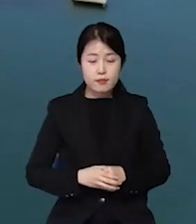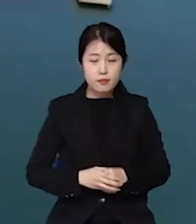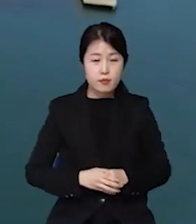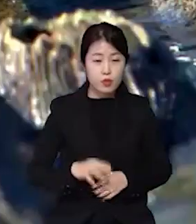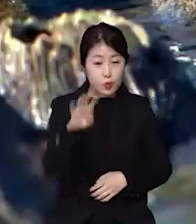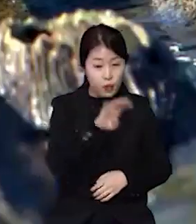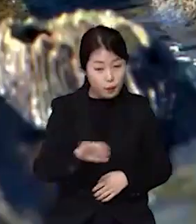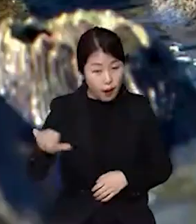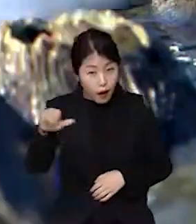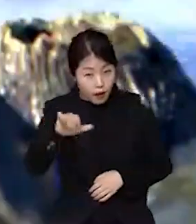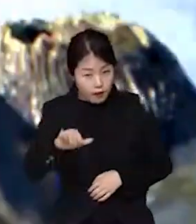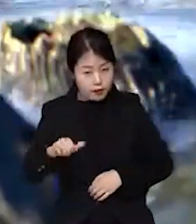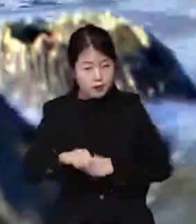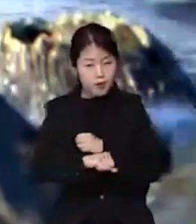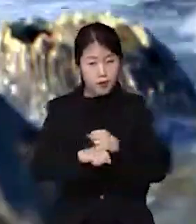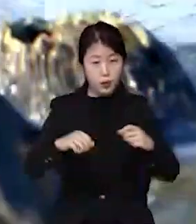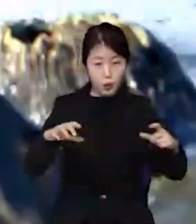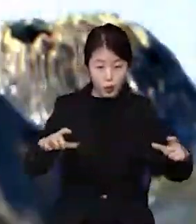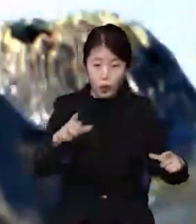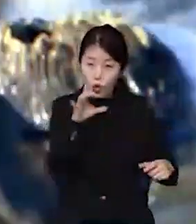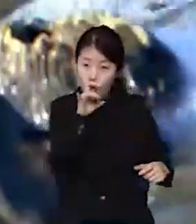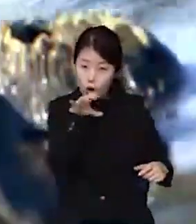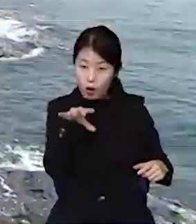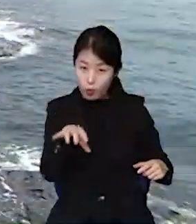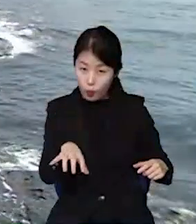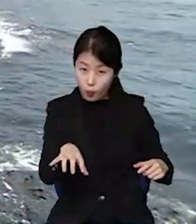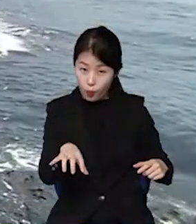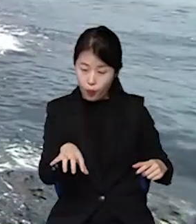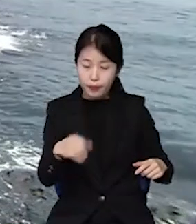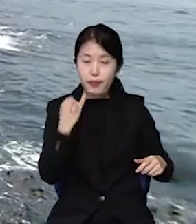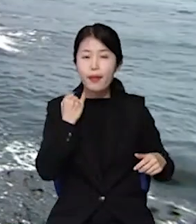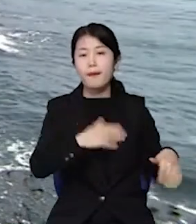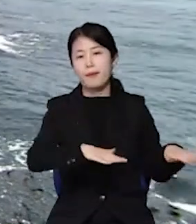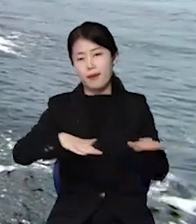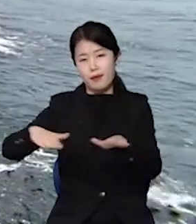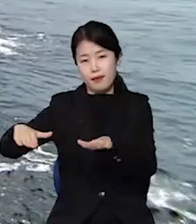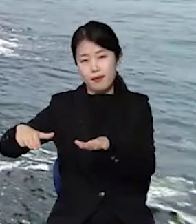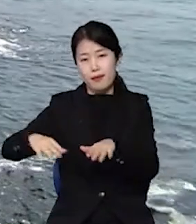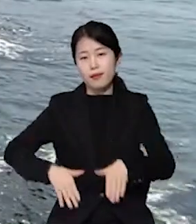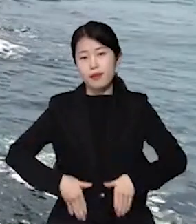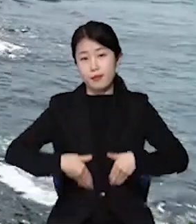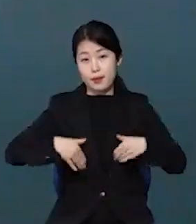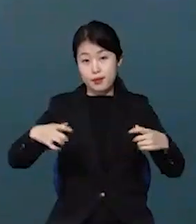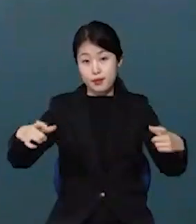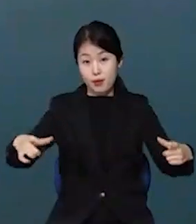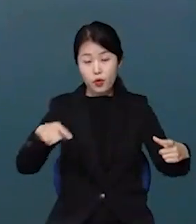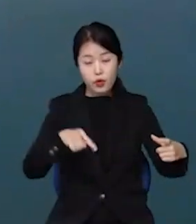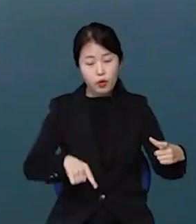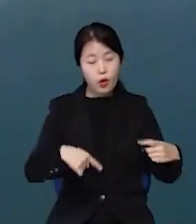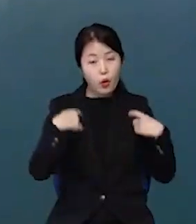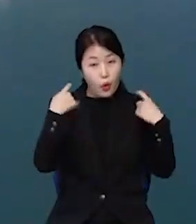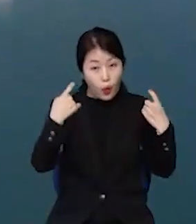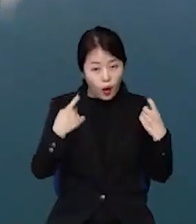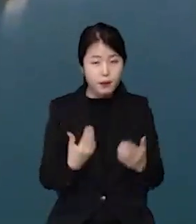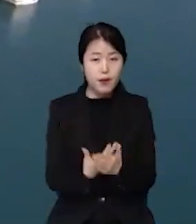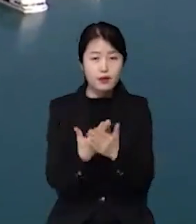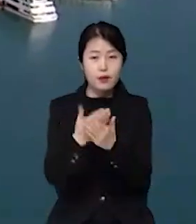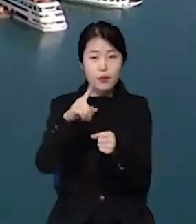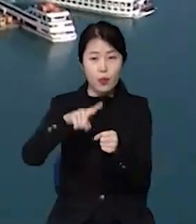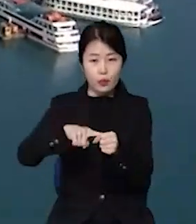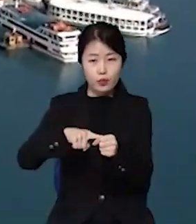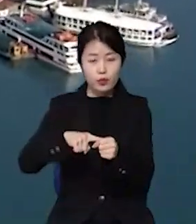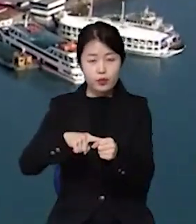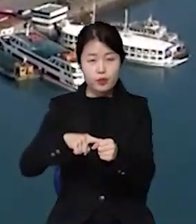유라시아 대륙의 기점이자 풍부한 해양자원을 보유한 이 남해안권을 관광자원화하기 위한 발걸음이 시작됐습니다.